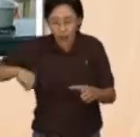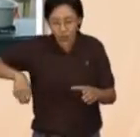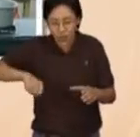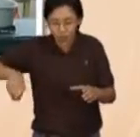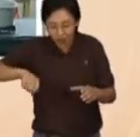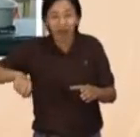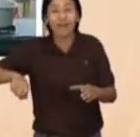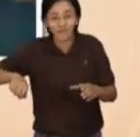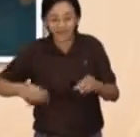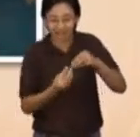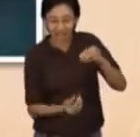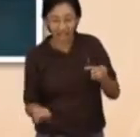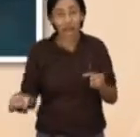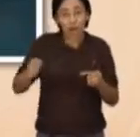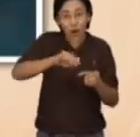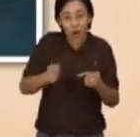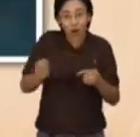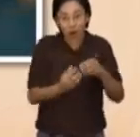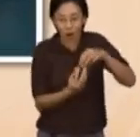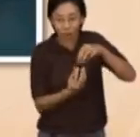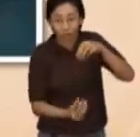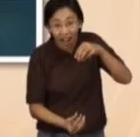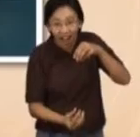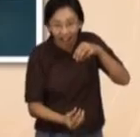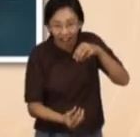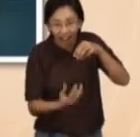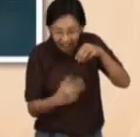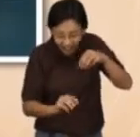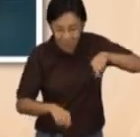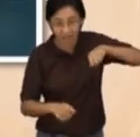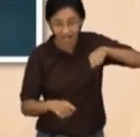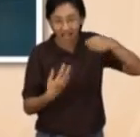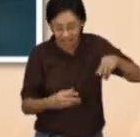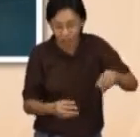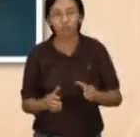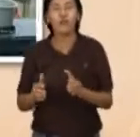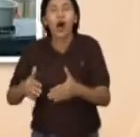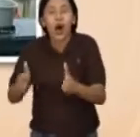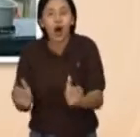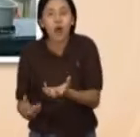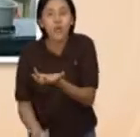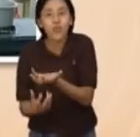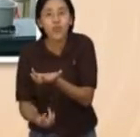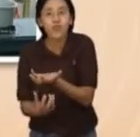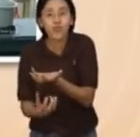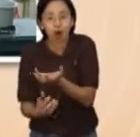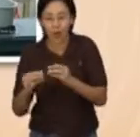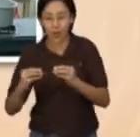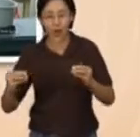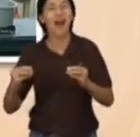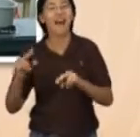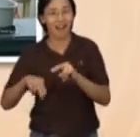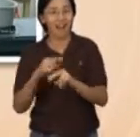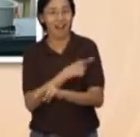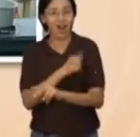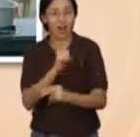กรอกเสร็จก็เอาไปต้มต้มออกมาก็จะเป็นลักษณะลูกลอก พูดถึงแกงจืดที่เป็นอาหารไทยเนี่ยค่ะคนไทยเร